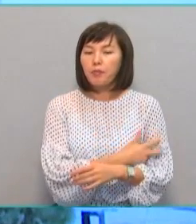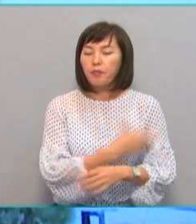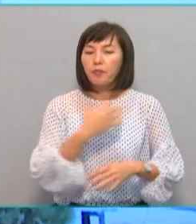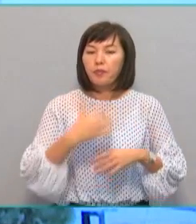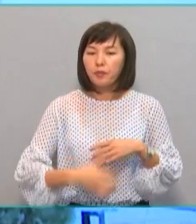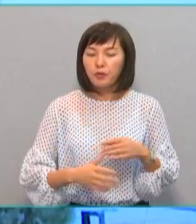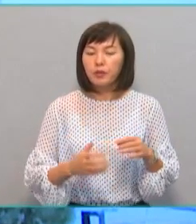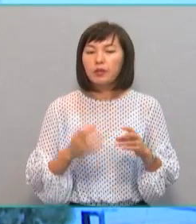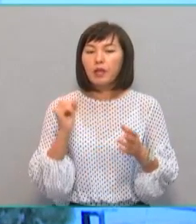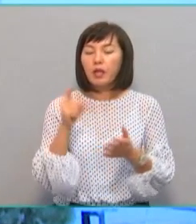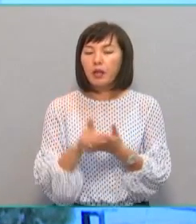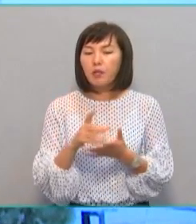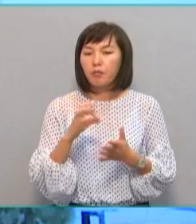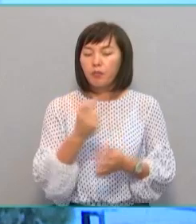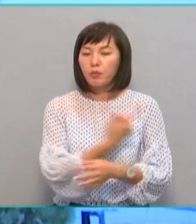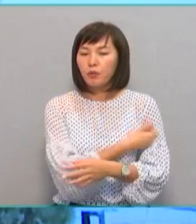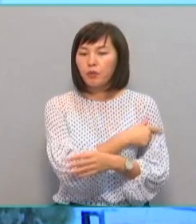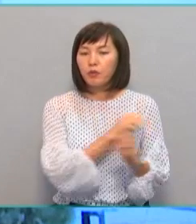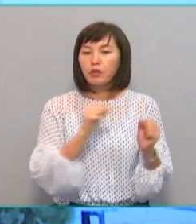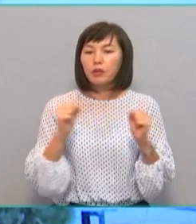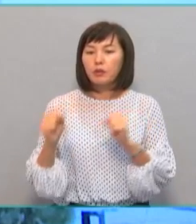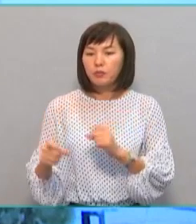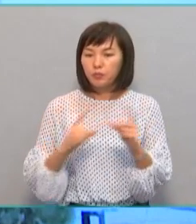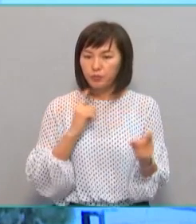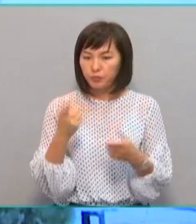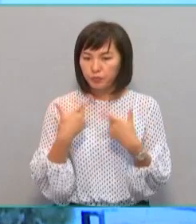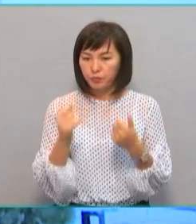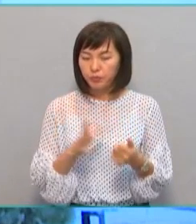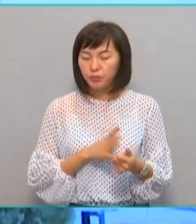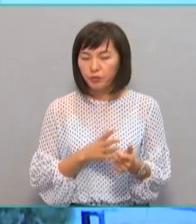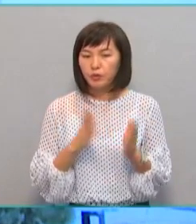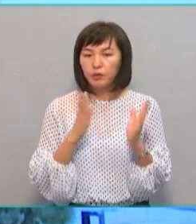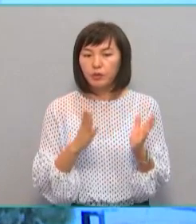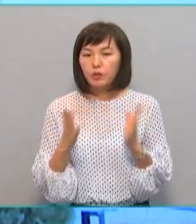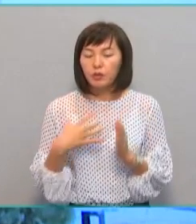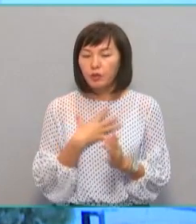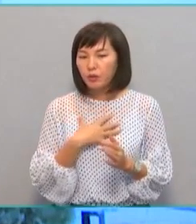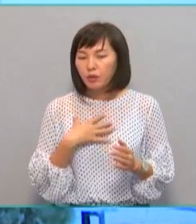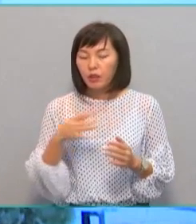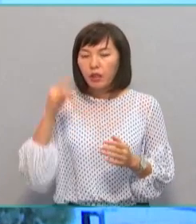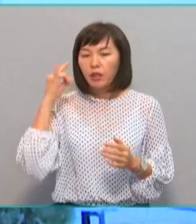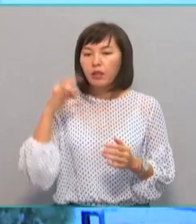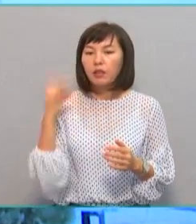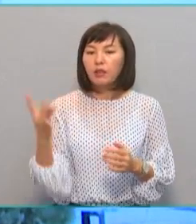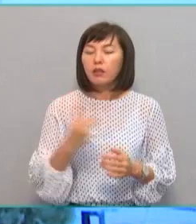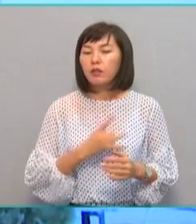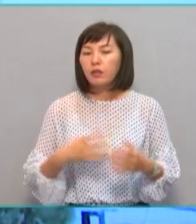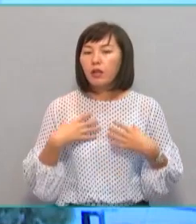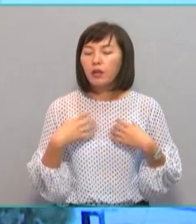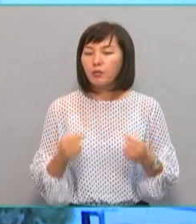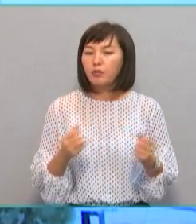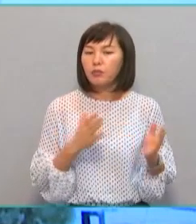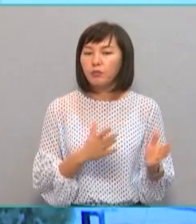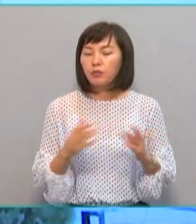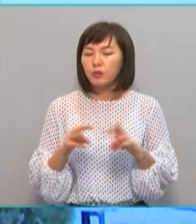арасында өткен міндетті әлеуметтік медициналық сақтандыру семинарында айтылды. Жүйенің маңыздылығы турасында Қазақстан Республикасының денсаулық